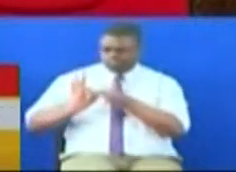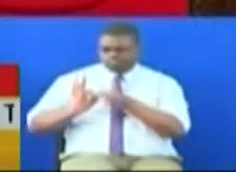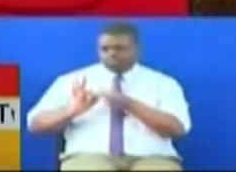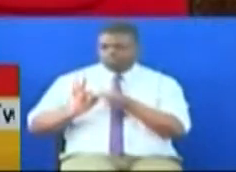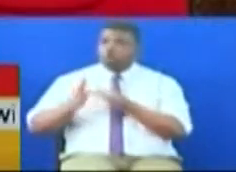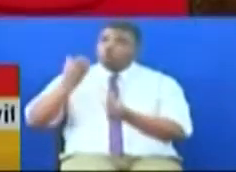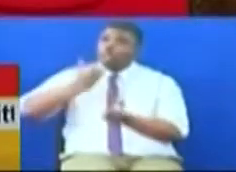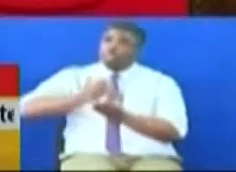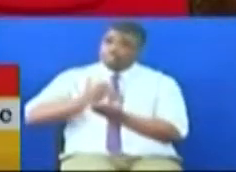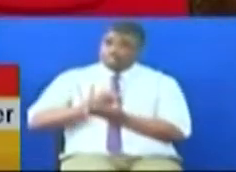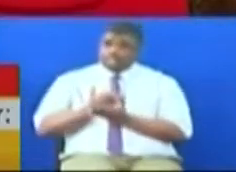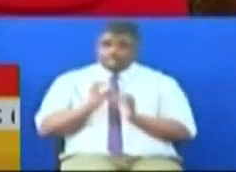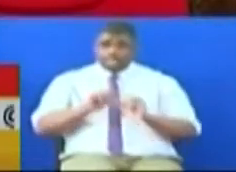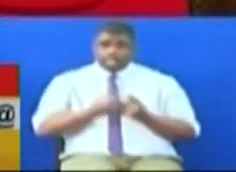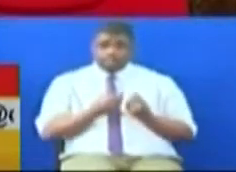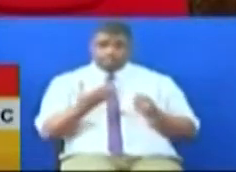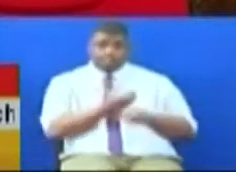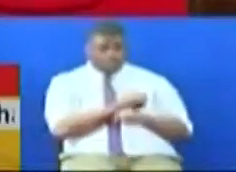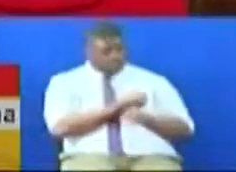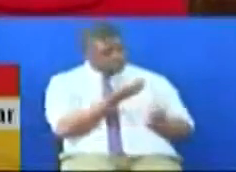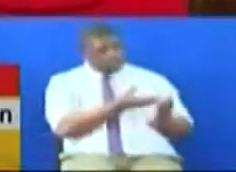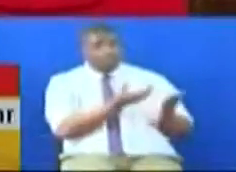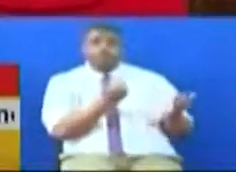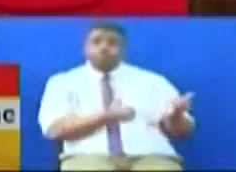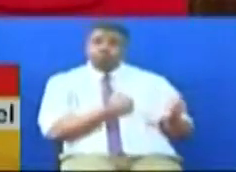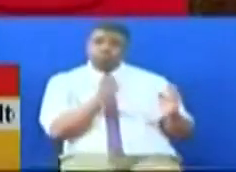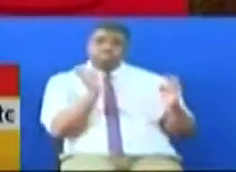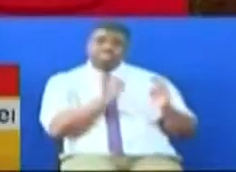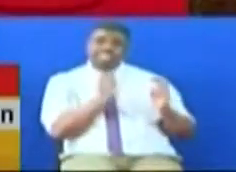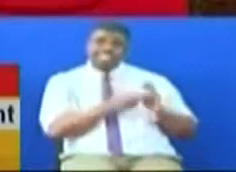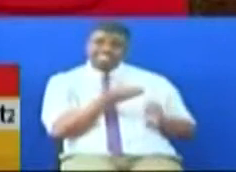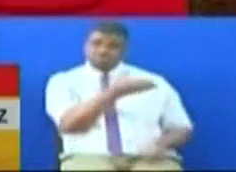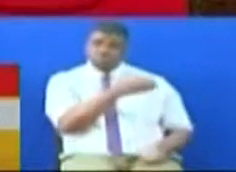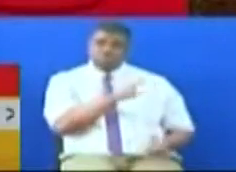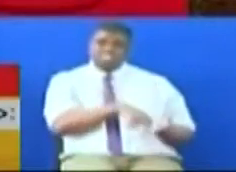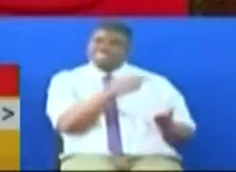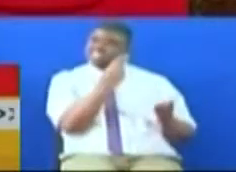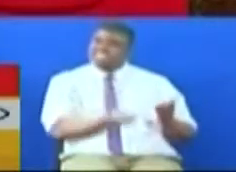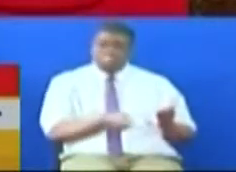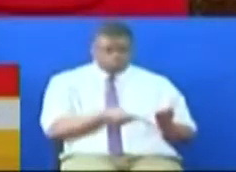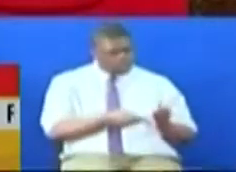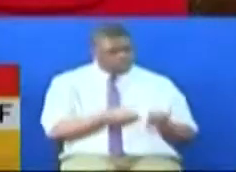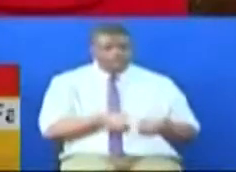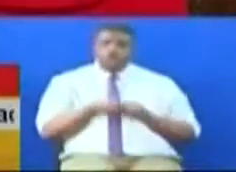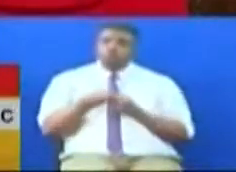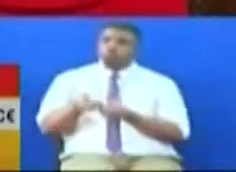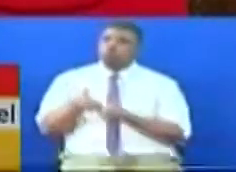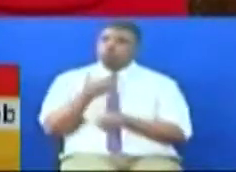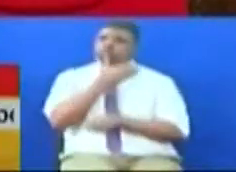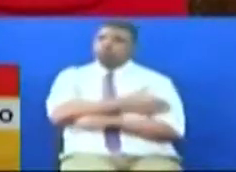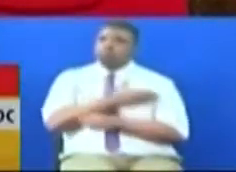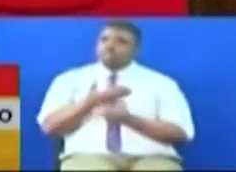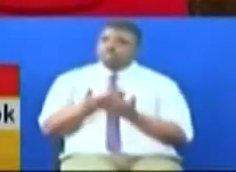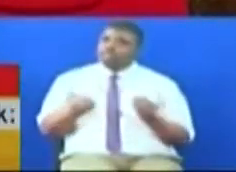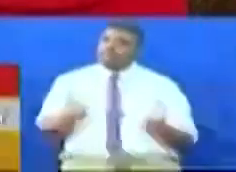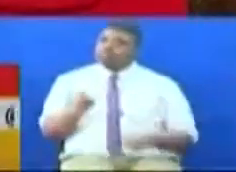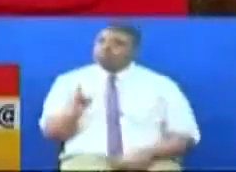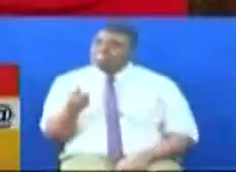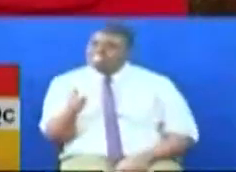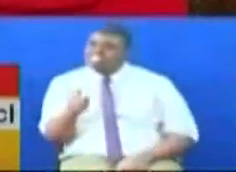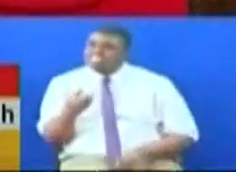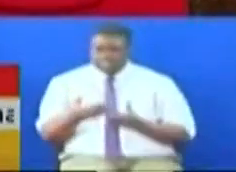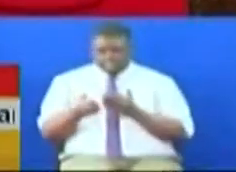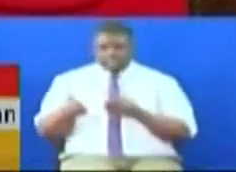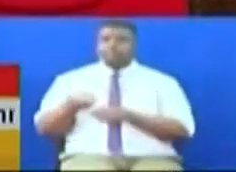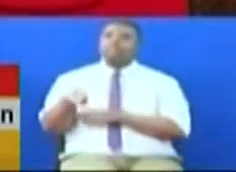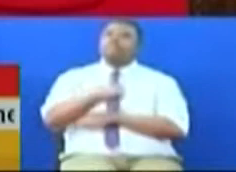sasa tunakuja kupata sababu ambazo wakati mwingine TANESCO wanashindwa kutoa huduma kwa sababu tu ya madeni ambayo baadhi ya